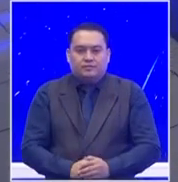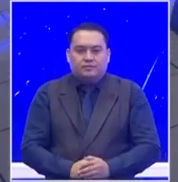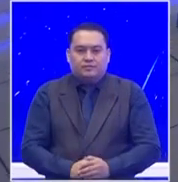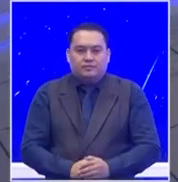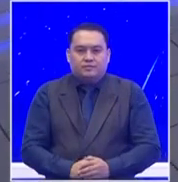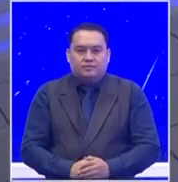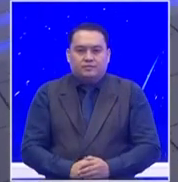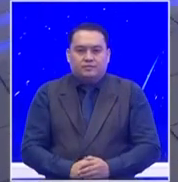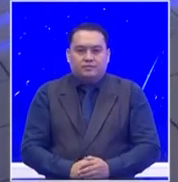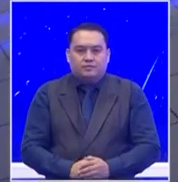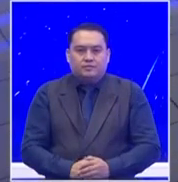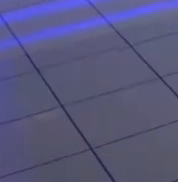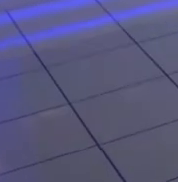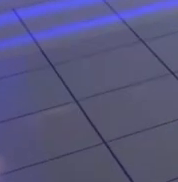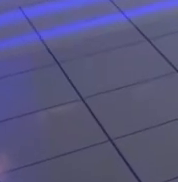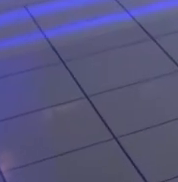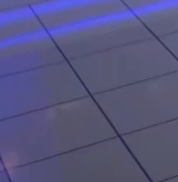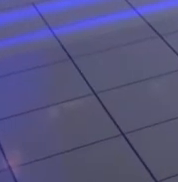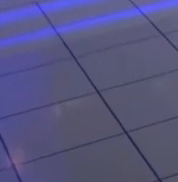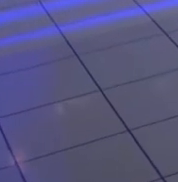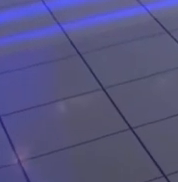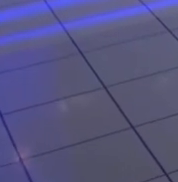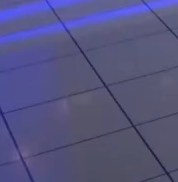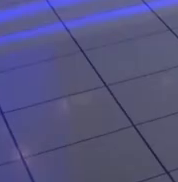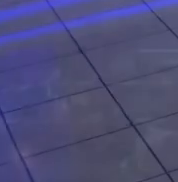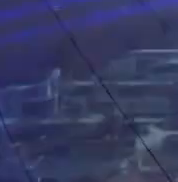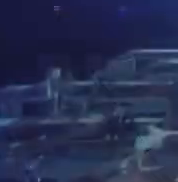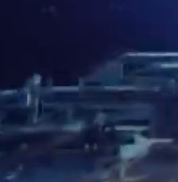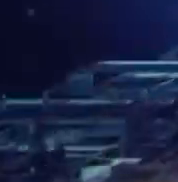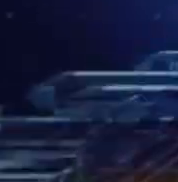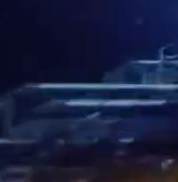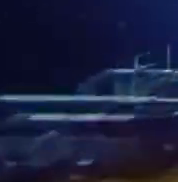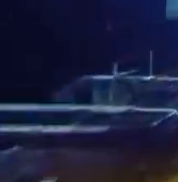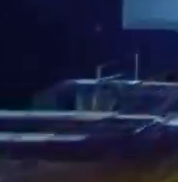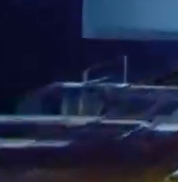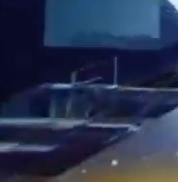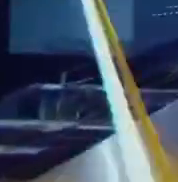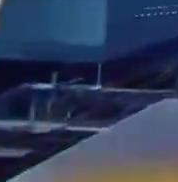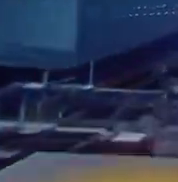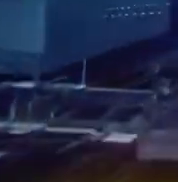До свидания.